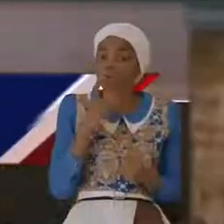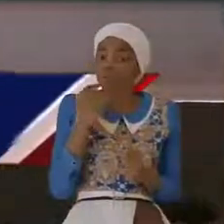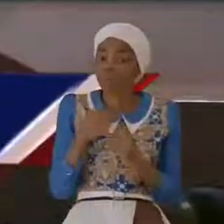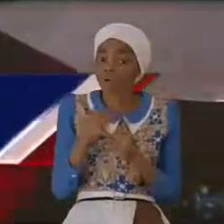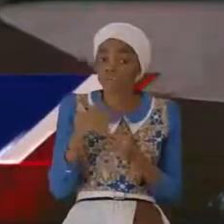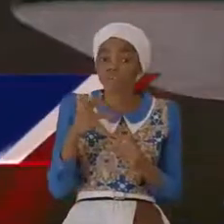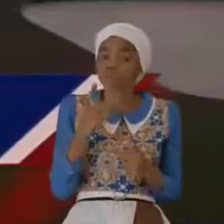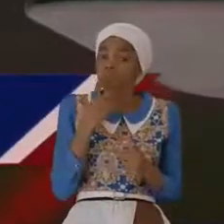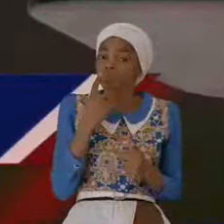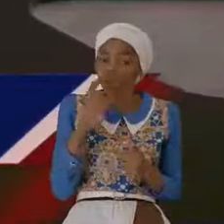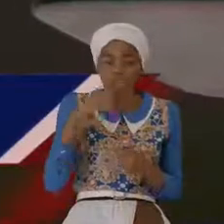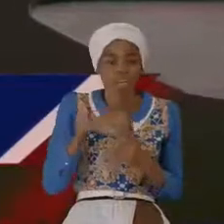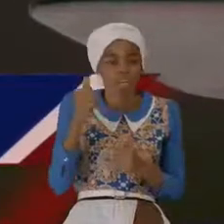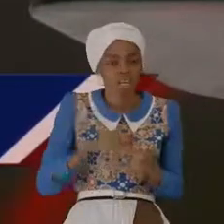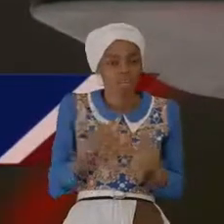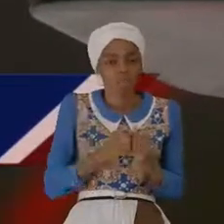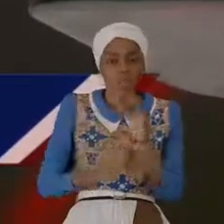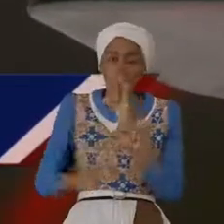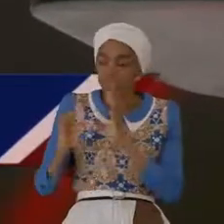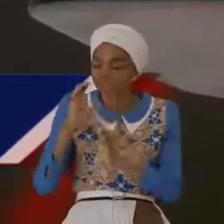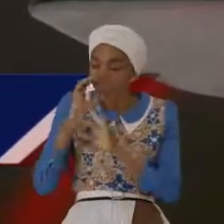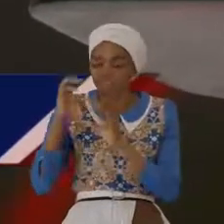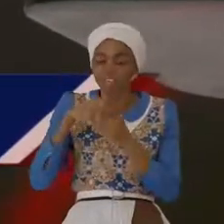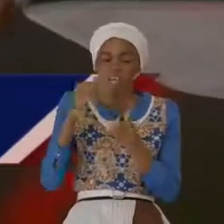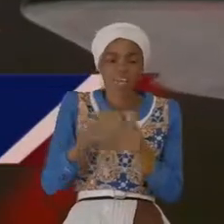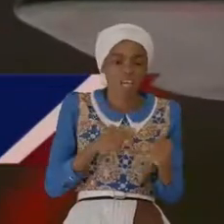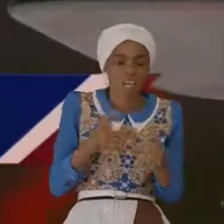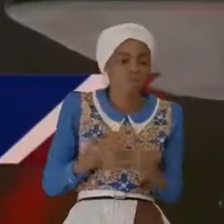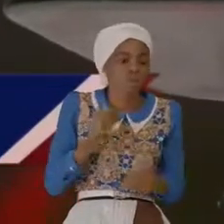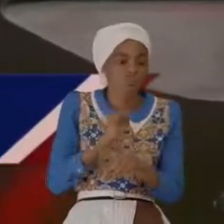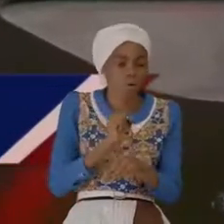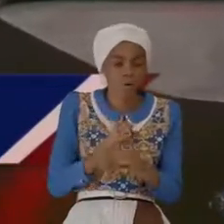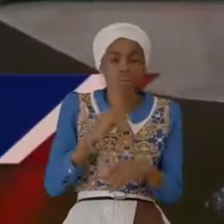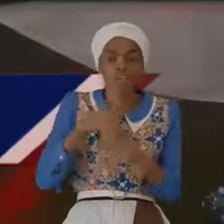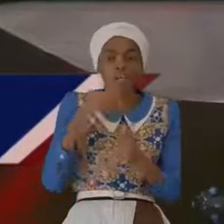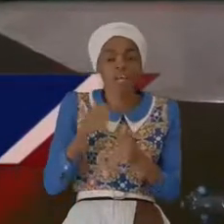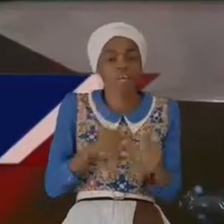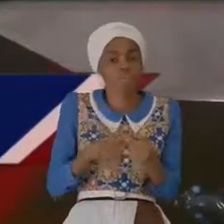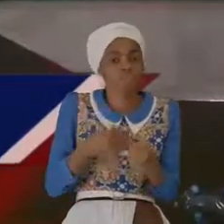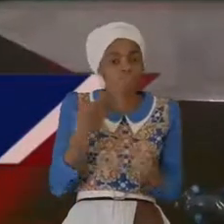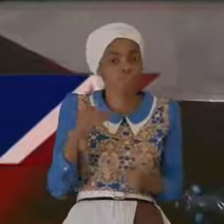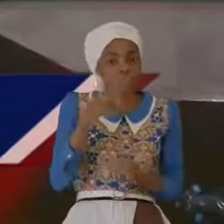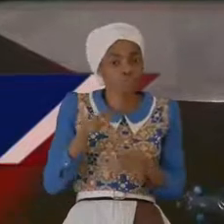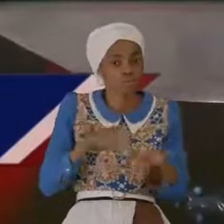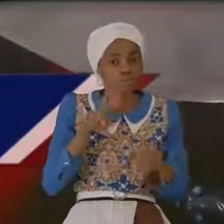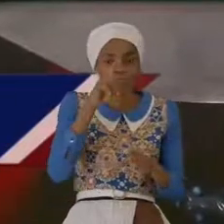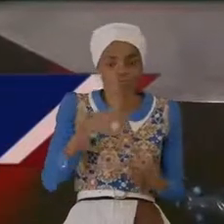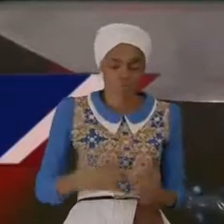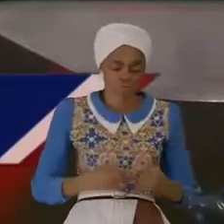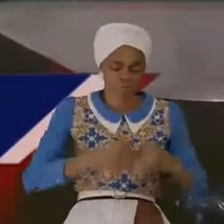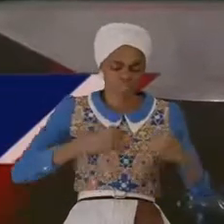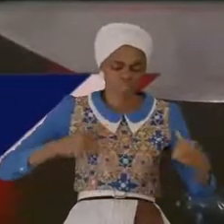dans chaque parole de votre bouche, dans vos interactions, dans vos projets, dans vos plans, dans tout ce que vous faites, alors vous vous